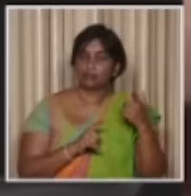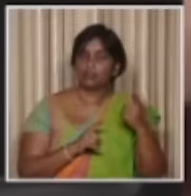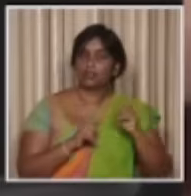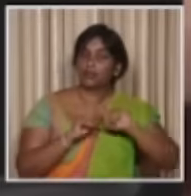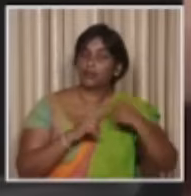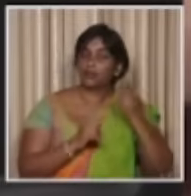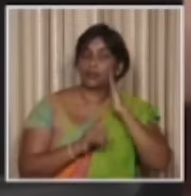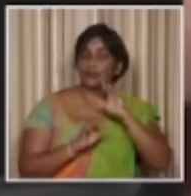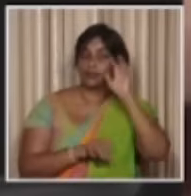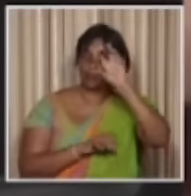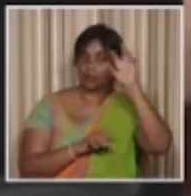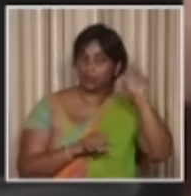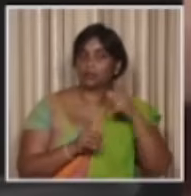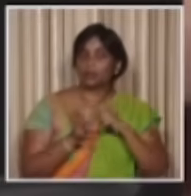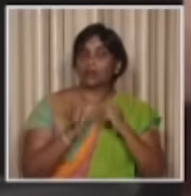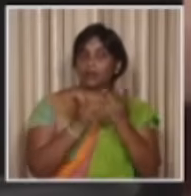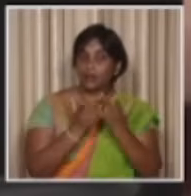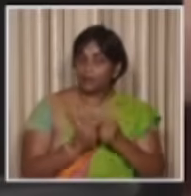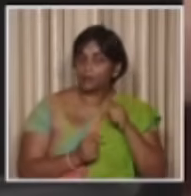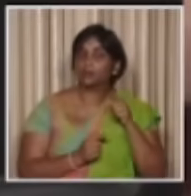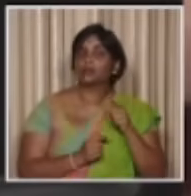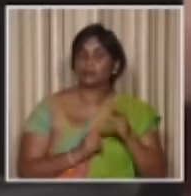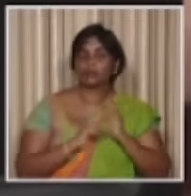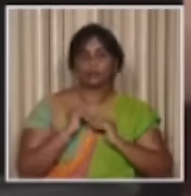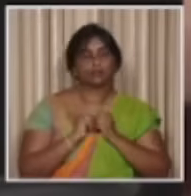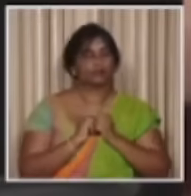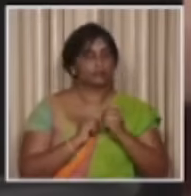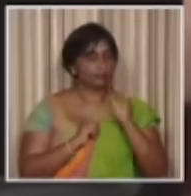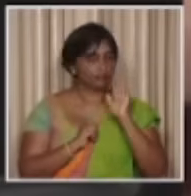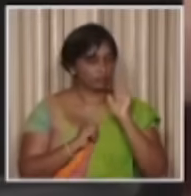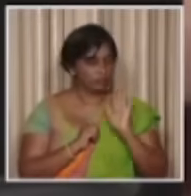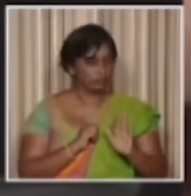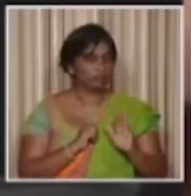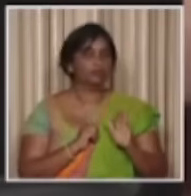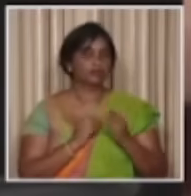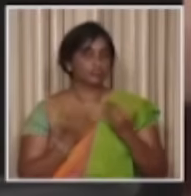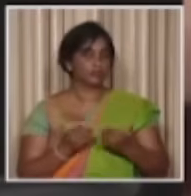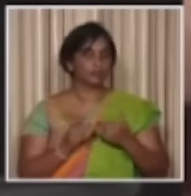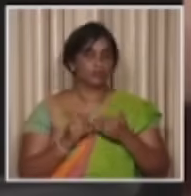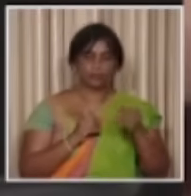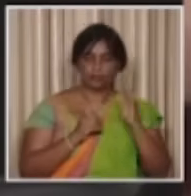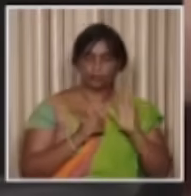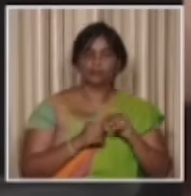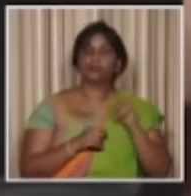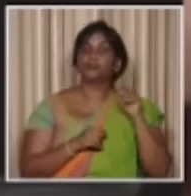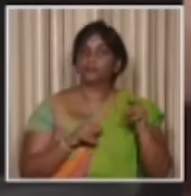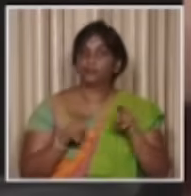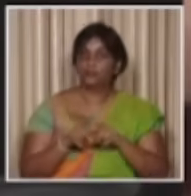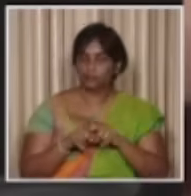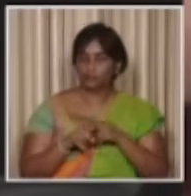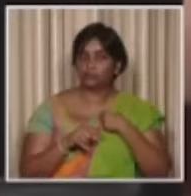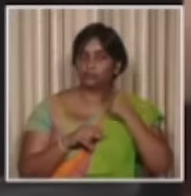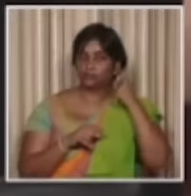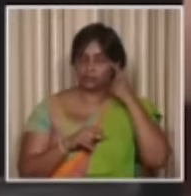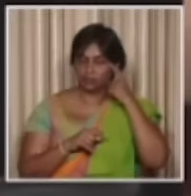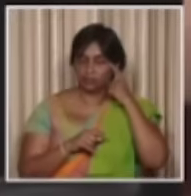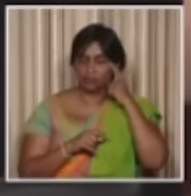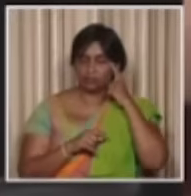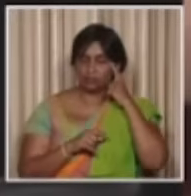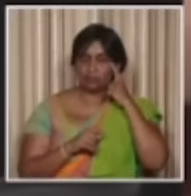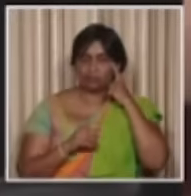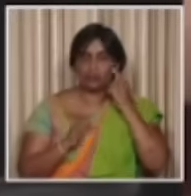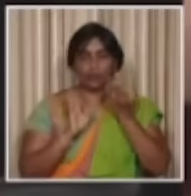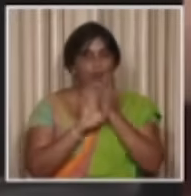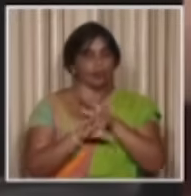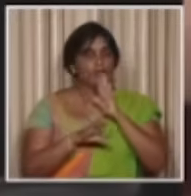වෙනත් විදේශ රටකින් විගණනය වෙනවා ක්‍රියාදාමයේ හැදිලා තිනා වර්තමානයේ වෙනකොට. ඒ වගේම අපි දන්නවා